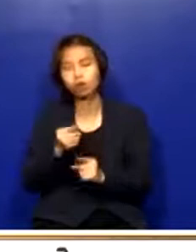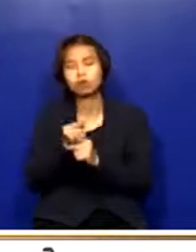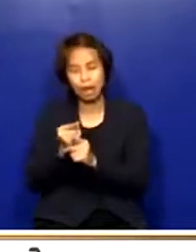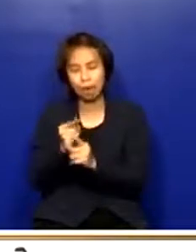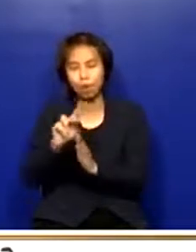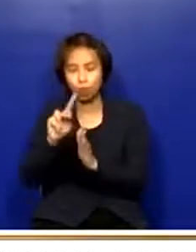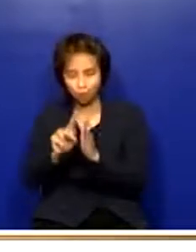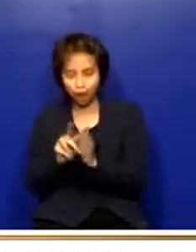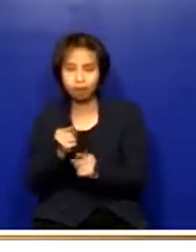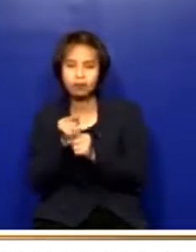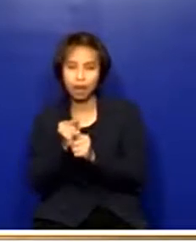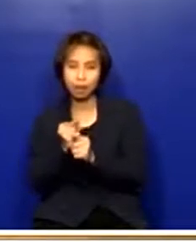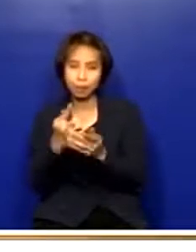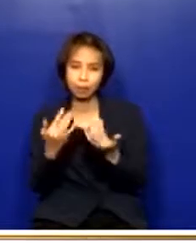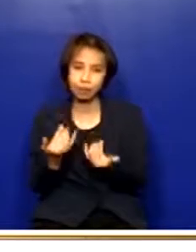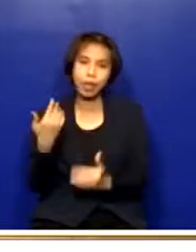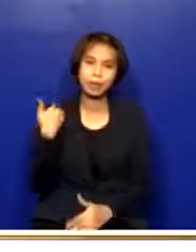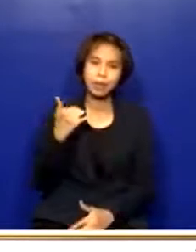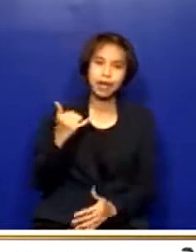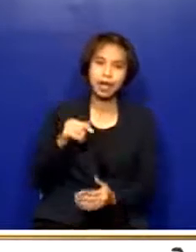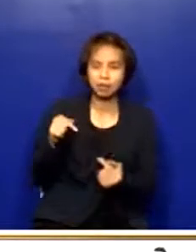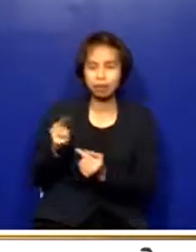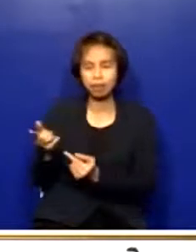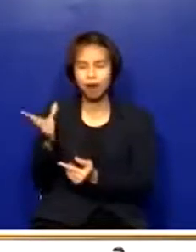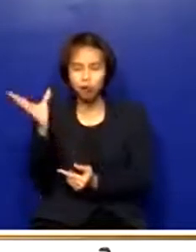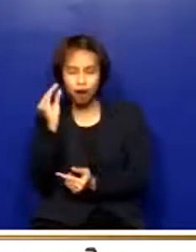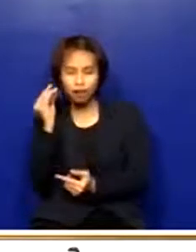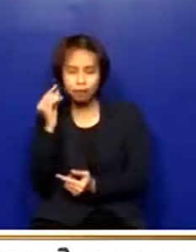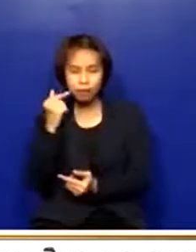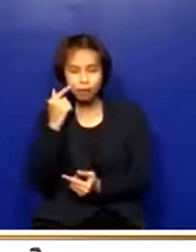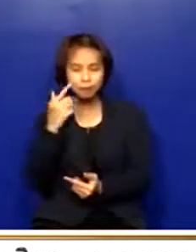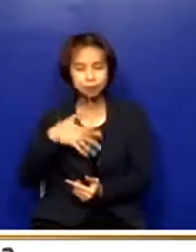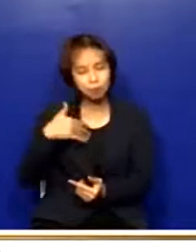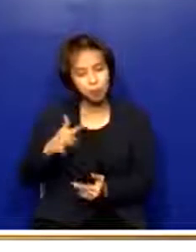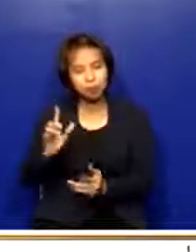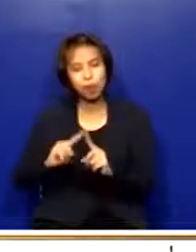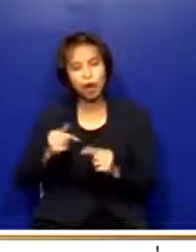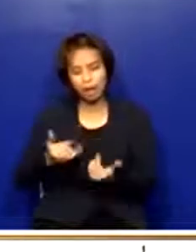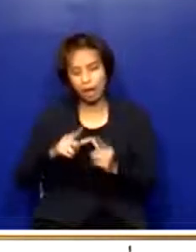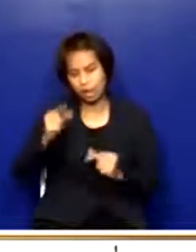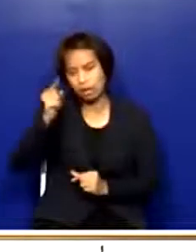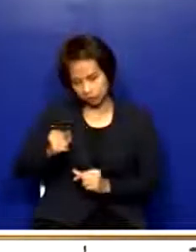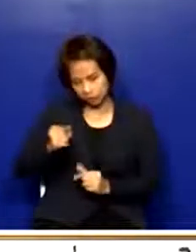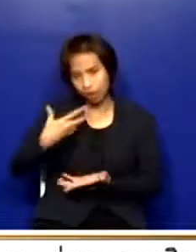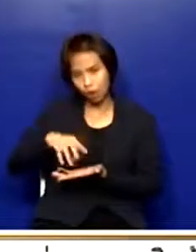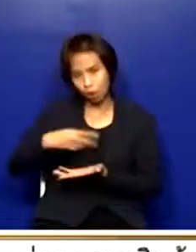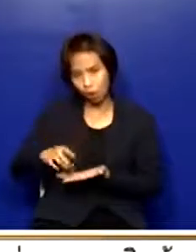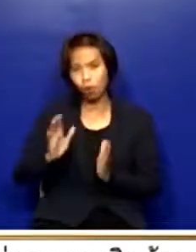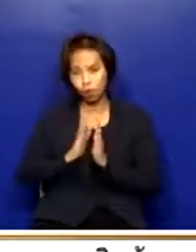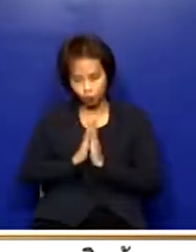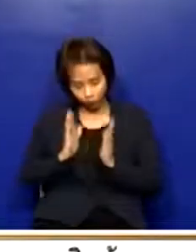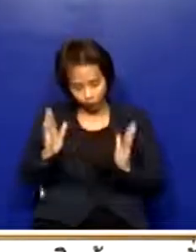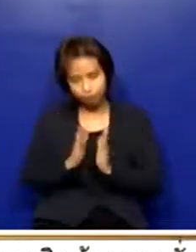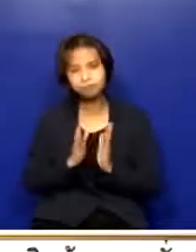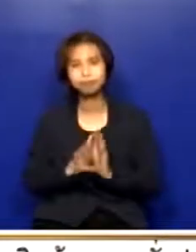ฉัก็ขออนุญาตที่อาจจะไม่ถูกใจ ได้ยินแต่เป็ควจิใจจะขากเรยนครั , Iบคุณครับ